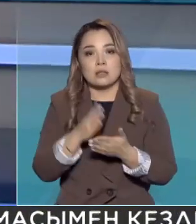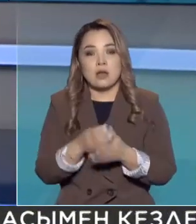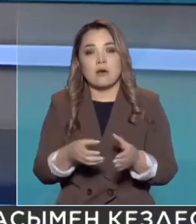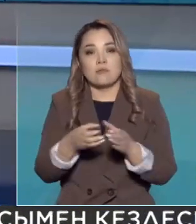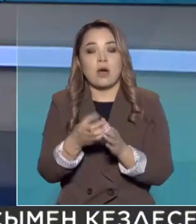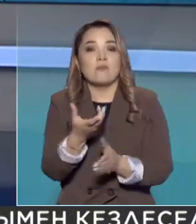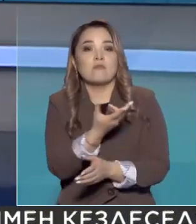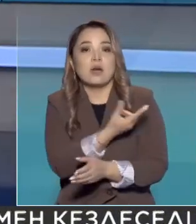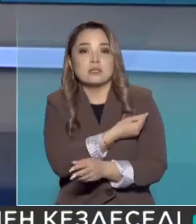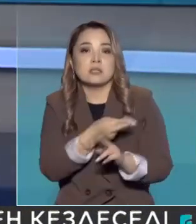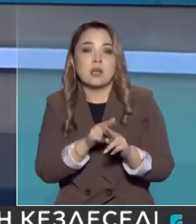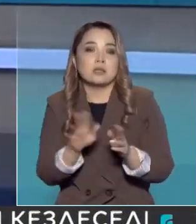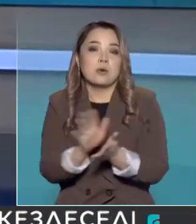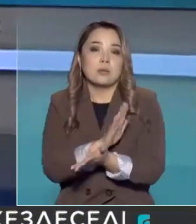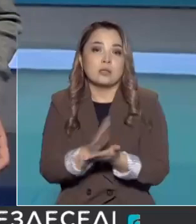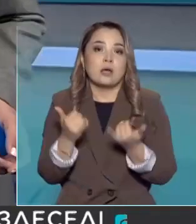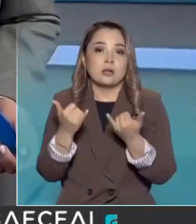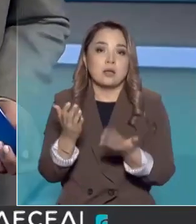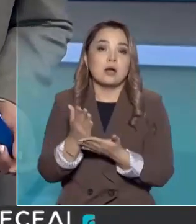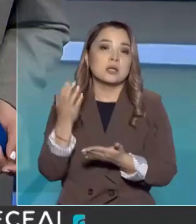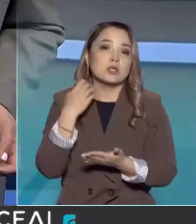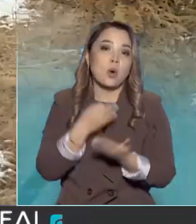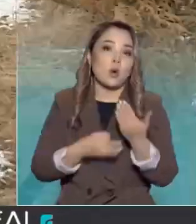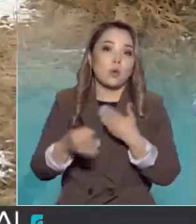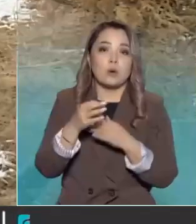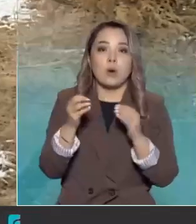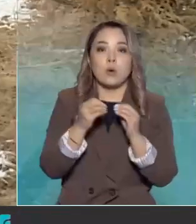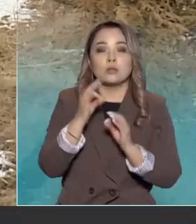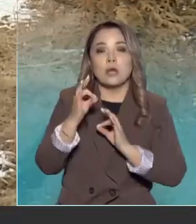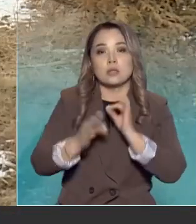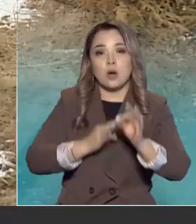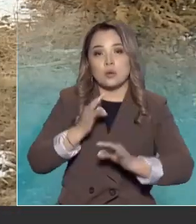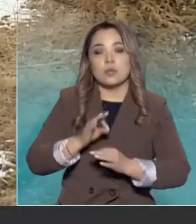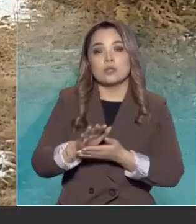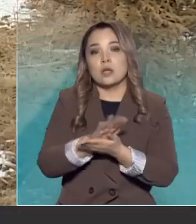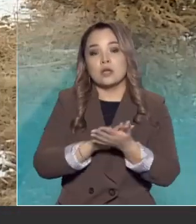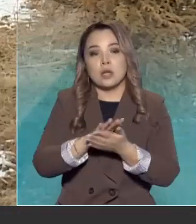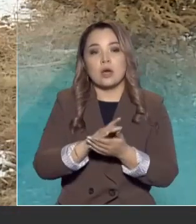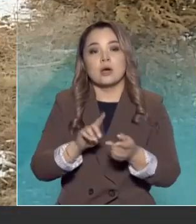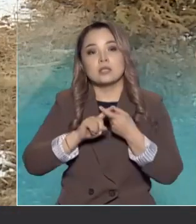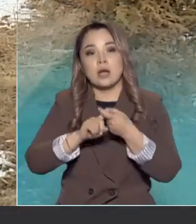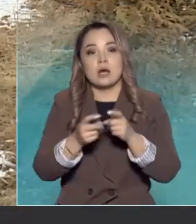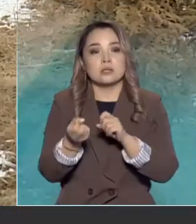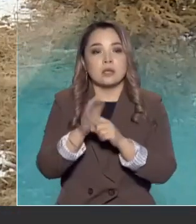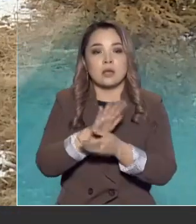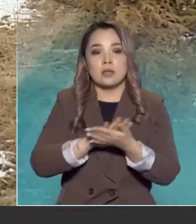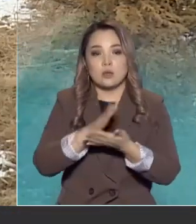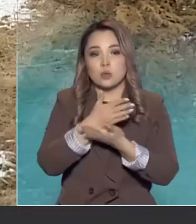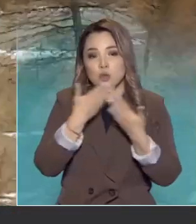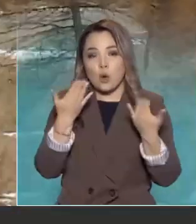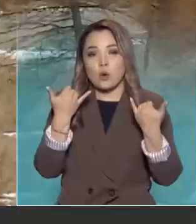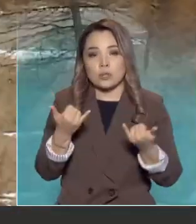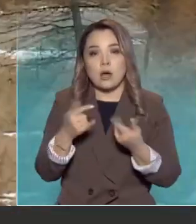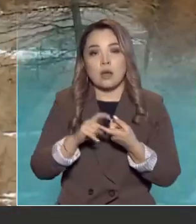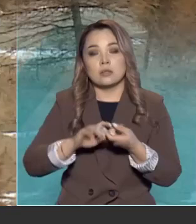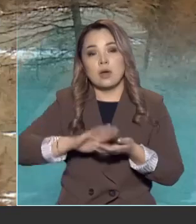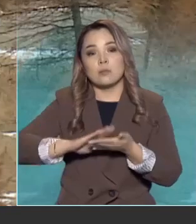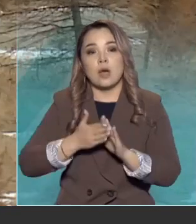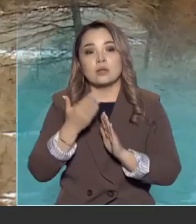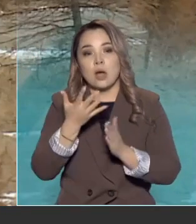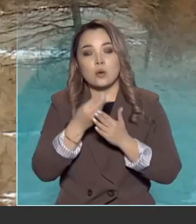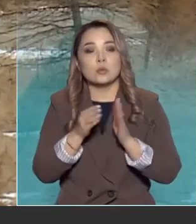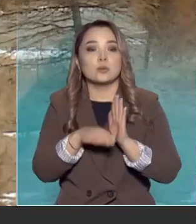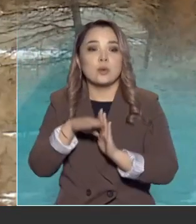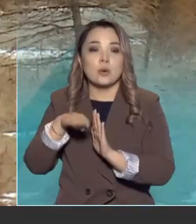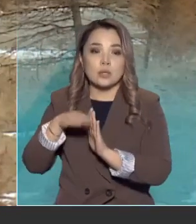тегін салдыруға рұқсат берілді. Ал Қызылорда облысында соңғы 10 тәулікте бірде-бір коронавирус жұқтыру дерегі тіркелмеген. Эпидахуалдың